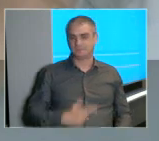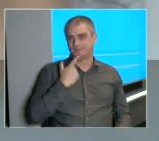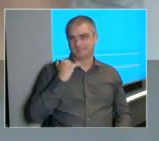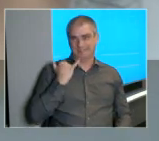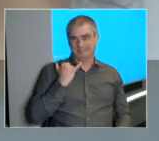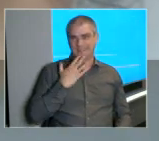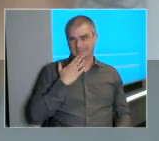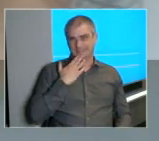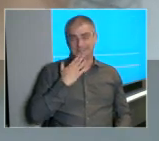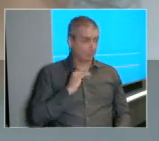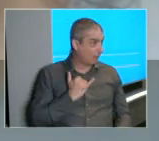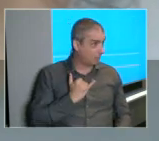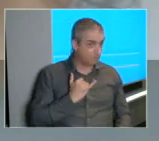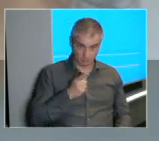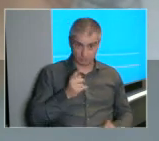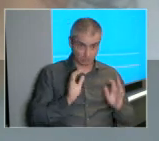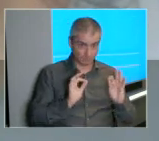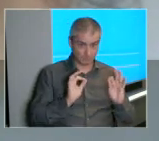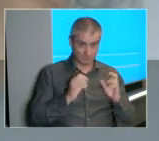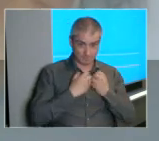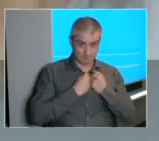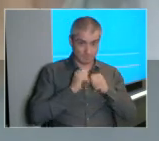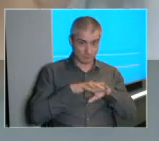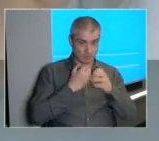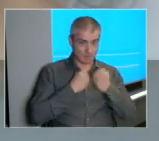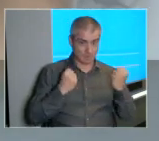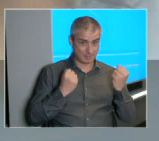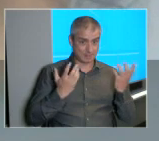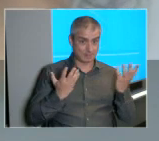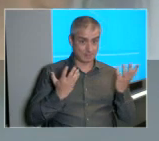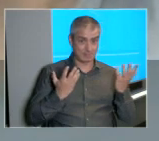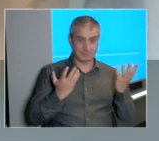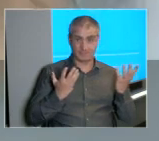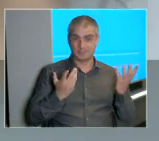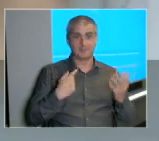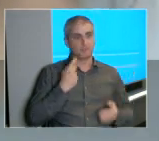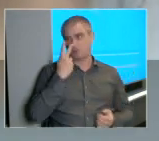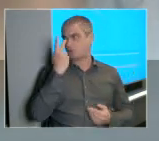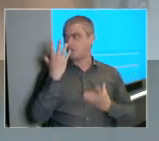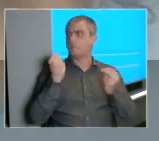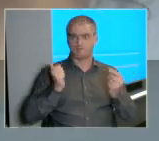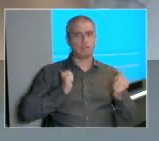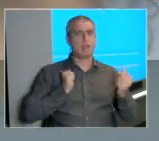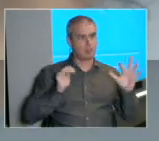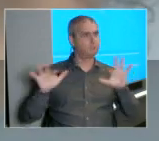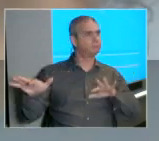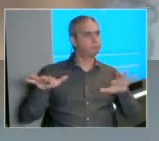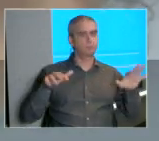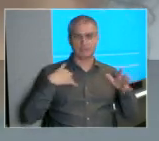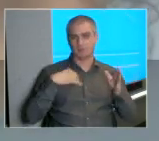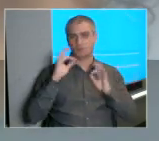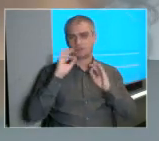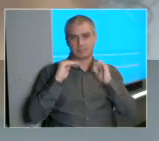כן. כן? מיקי, זה כאילו מתוח שם? איך זה עובד? רואים הרבה כוחות, האמת שאנחנו